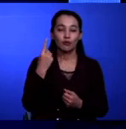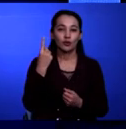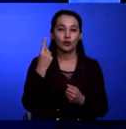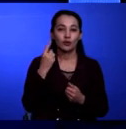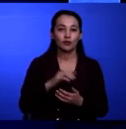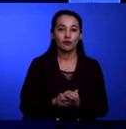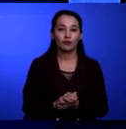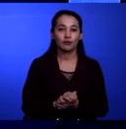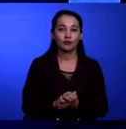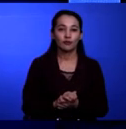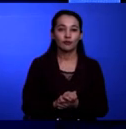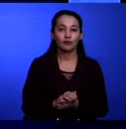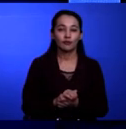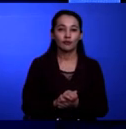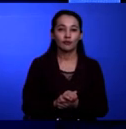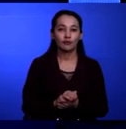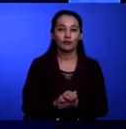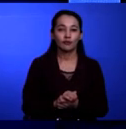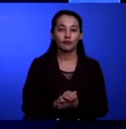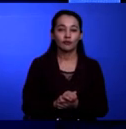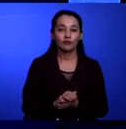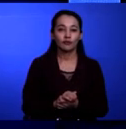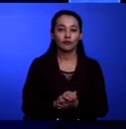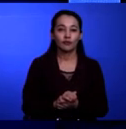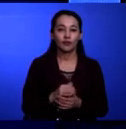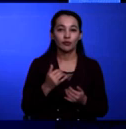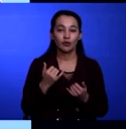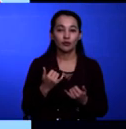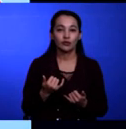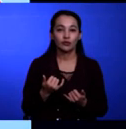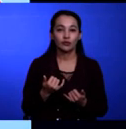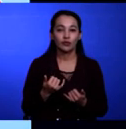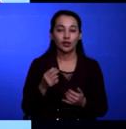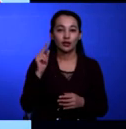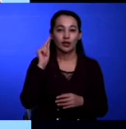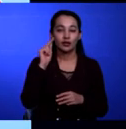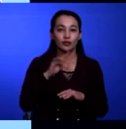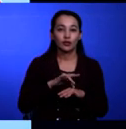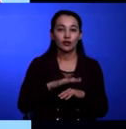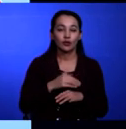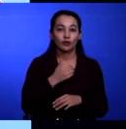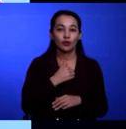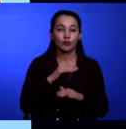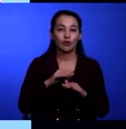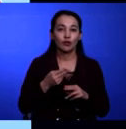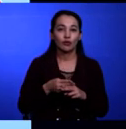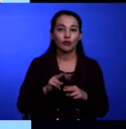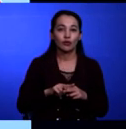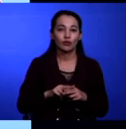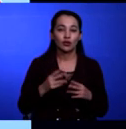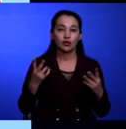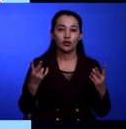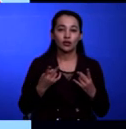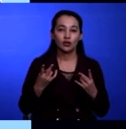o'rinda. Mana shu misralar bilan yakunlamoqchiman. Bolalar uchun juda ham